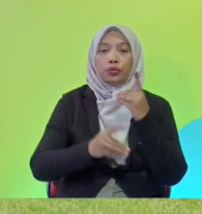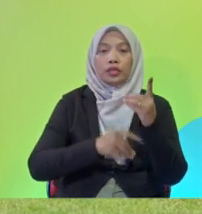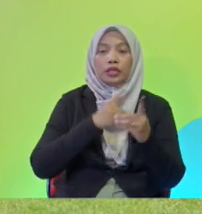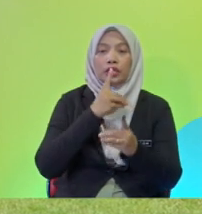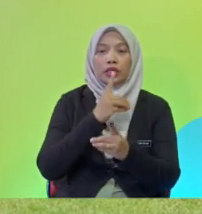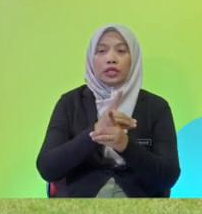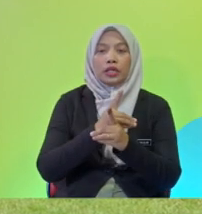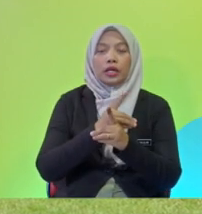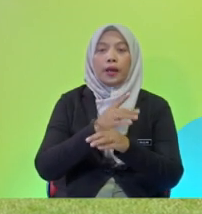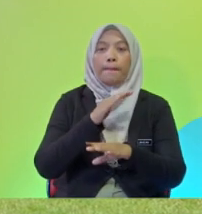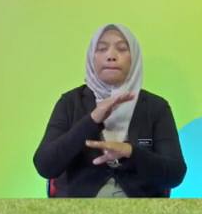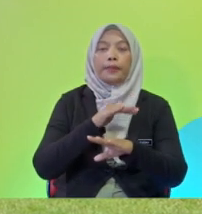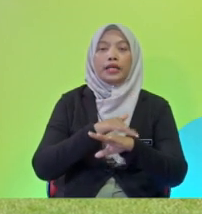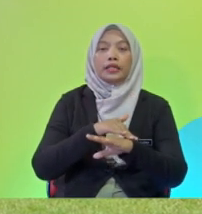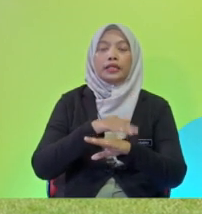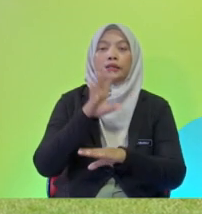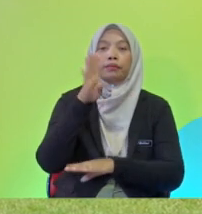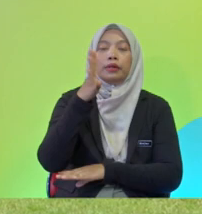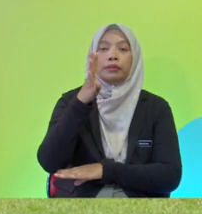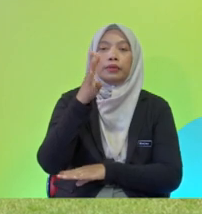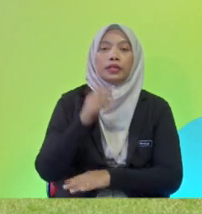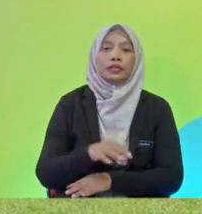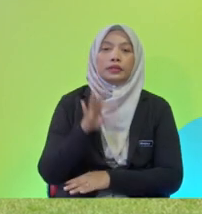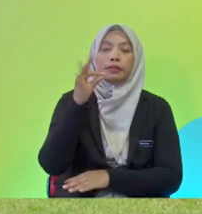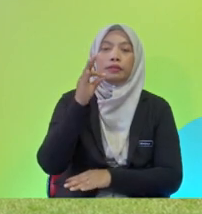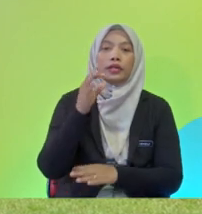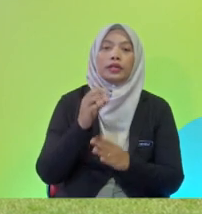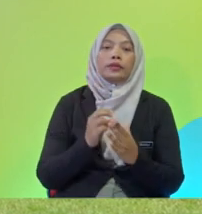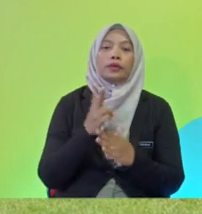Cairo, Egypt pada 14 hingga 19 Disember 2022.